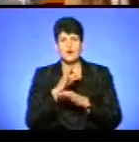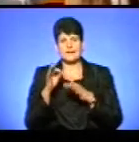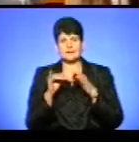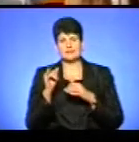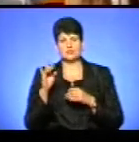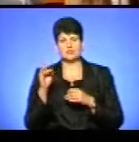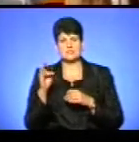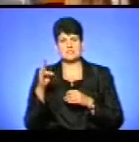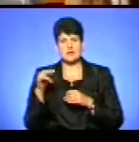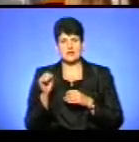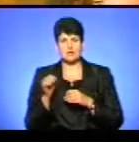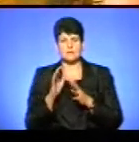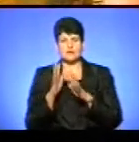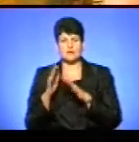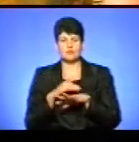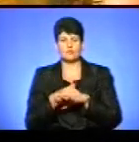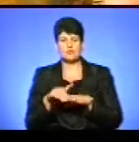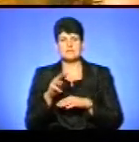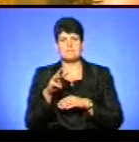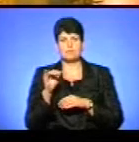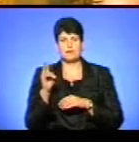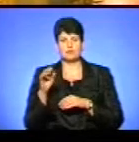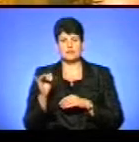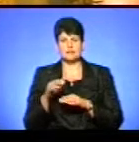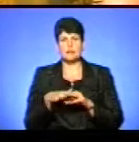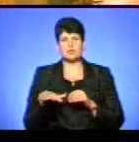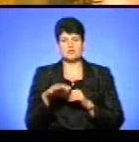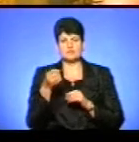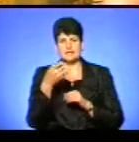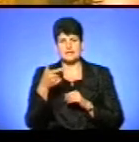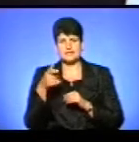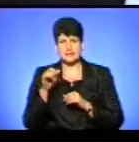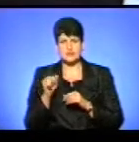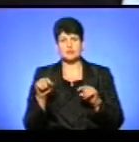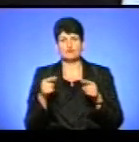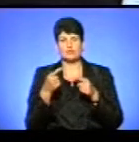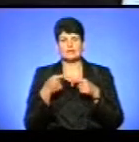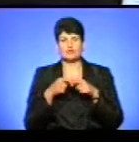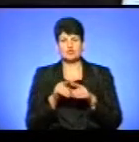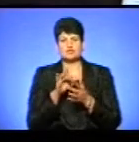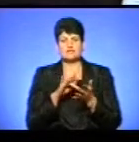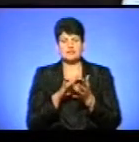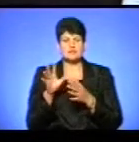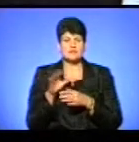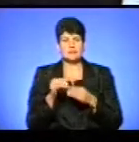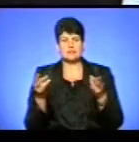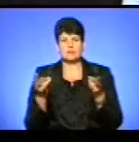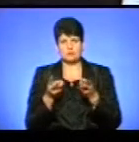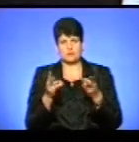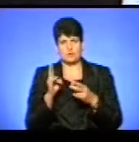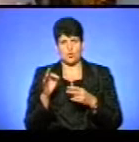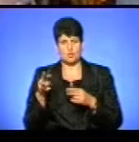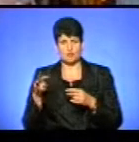індустріального парку. На вулиці Миколинецькій на площі 15 гектарів створять технологічний центр з усіма необхідними